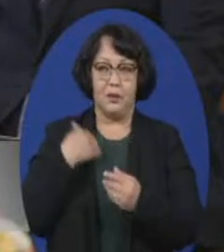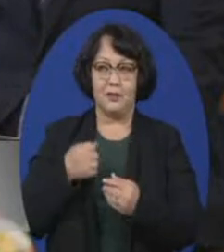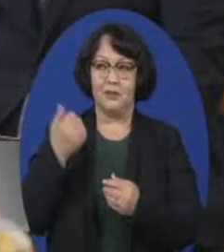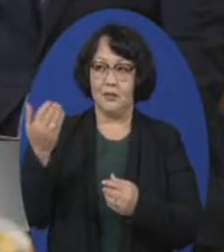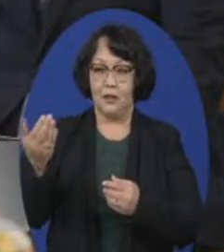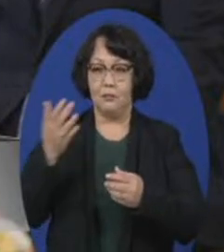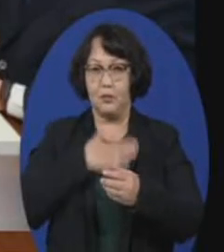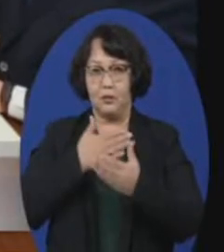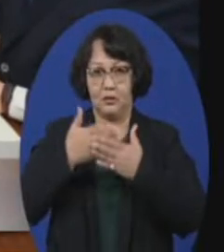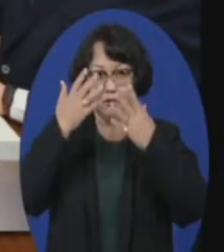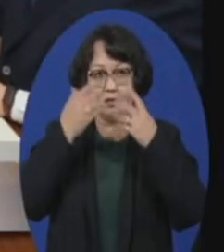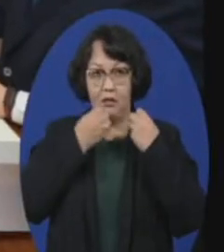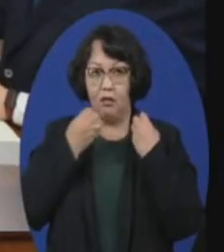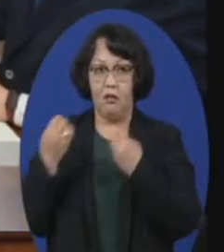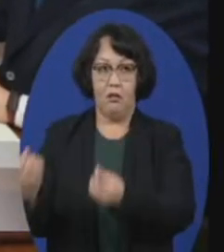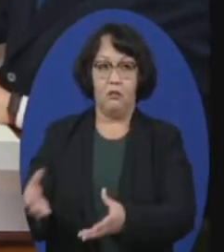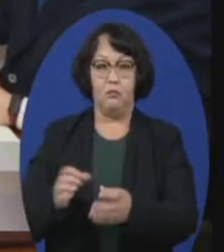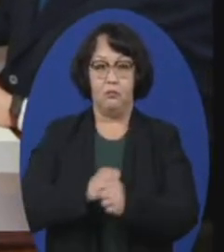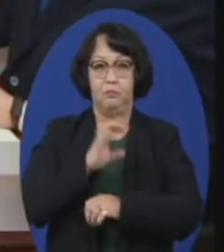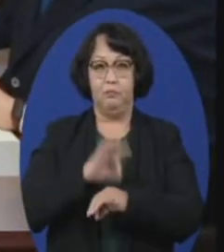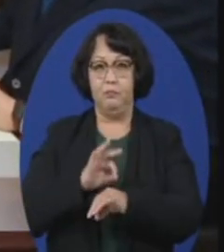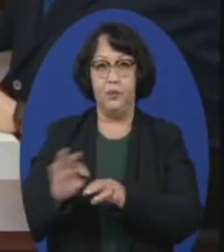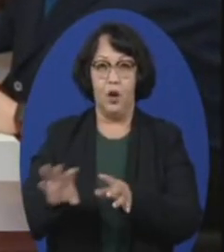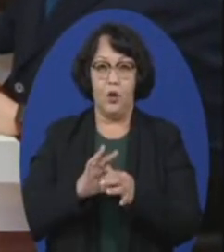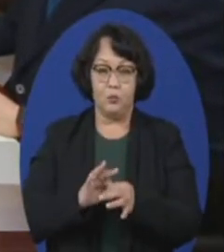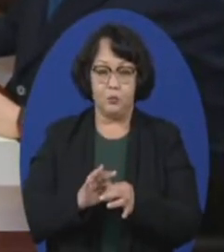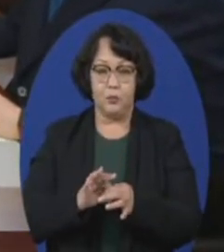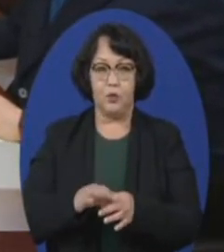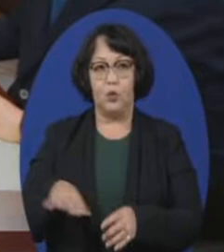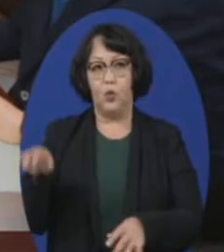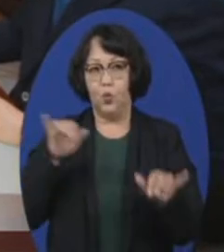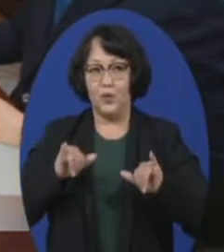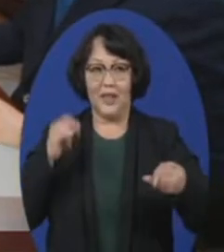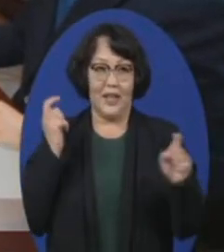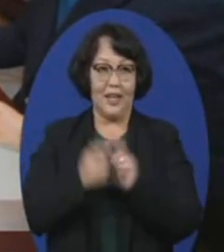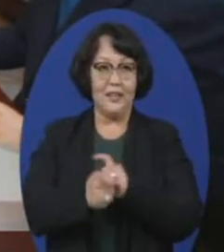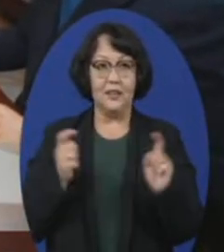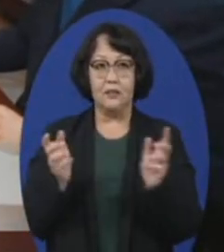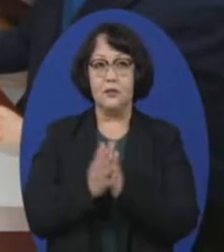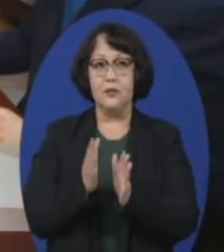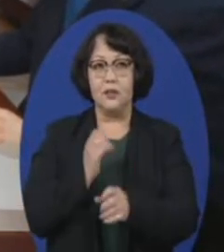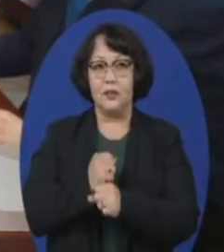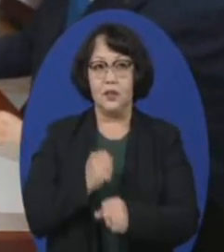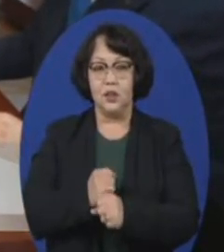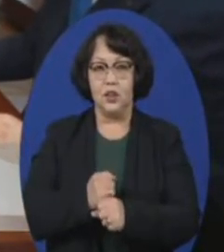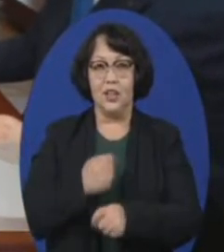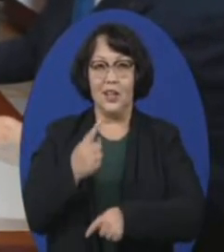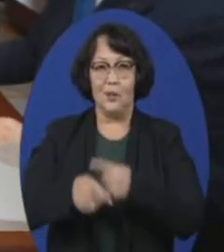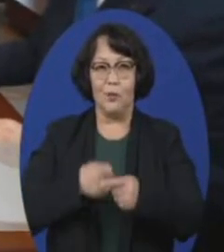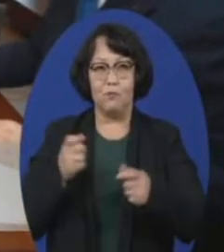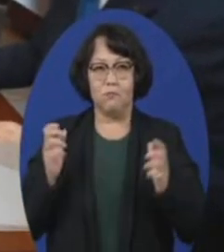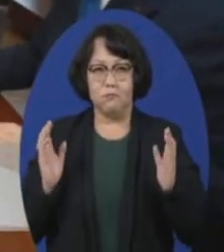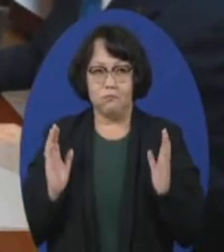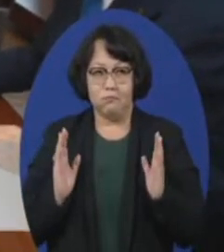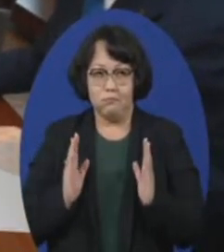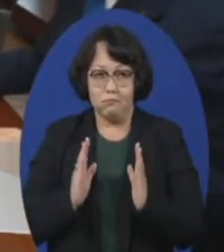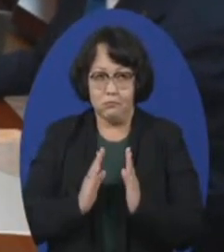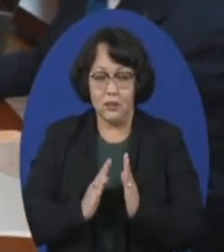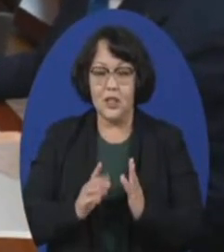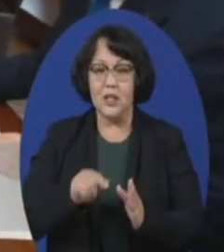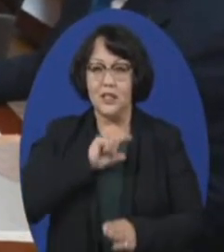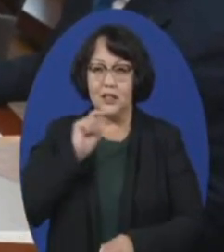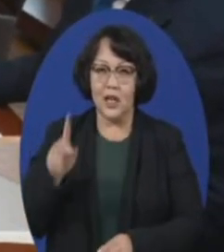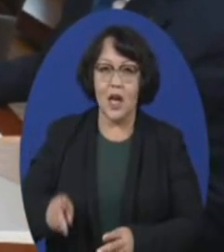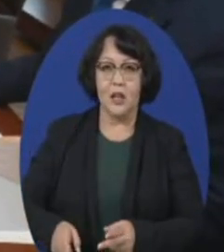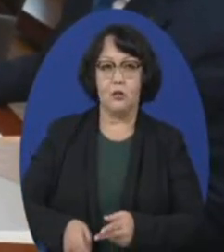талархал илэрхийлээ. COVID-19 цар тахлын нөхцөл байдлын үед ч хоёр улсын харилцаа хамтын ажиллагаа өргөжин хөгжиж, зээл